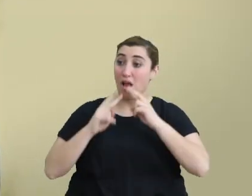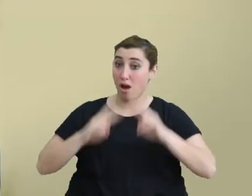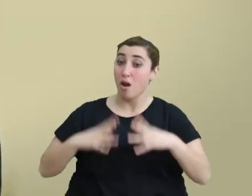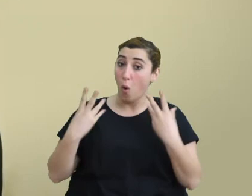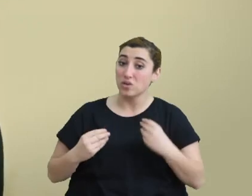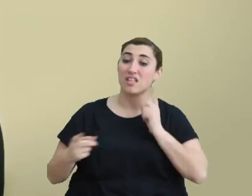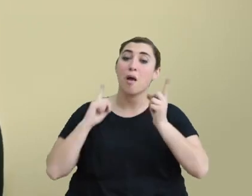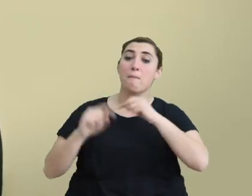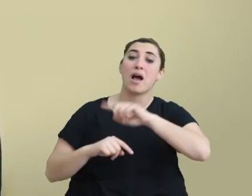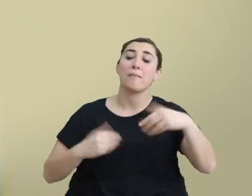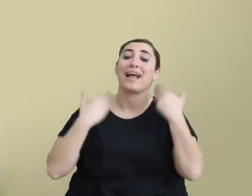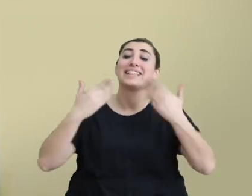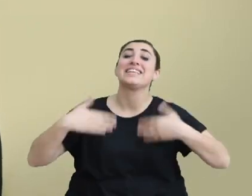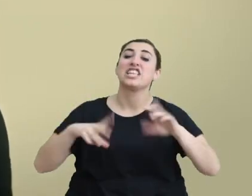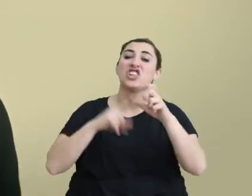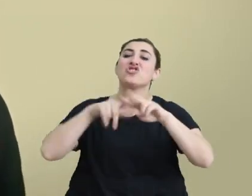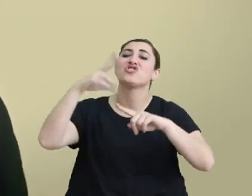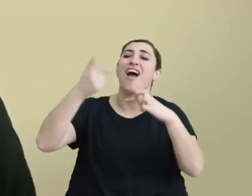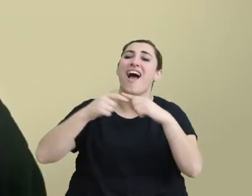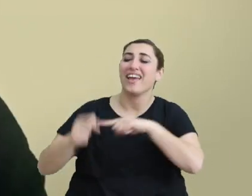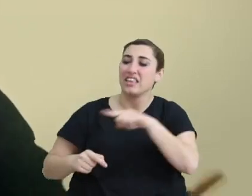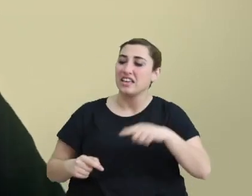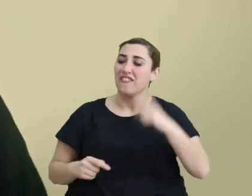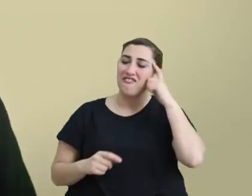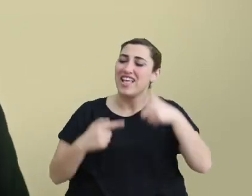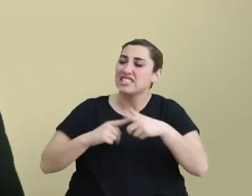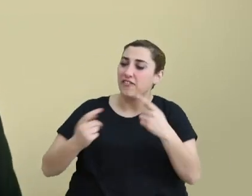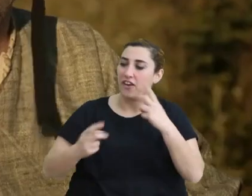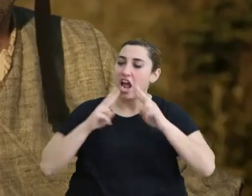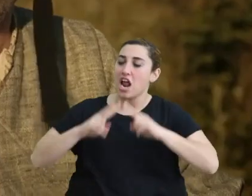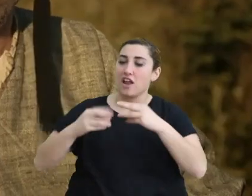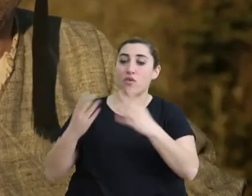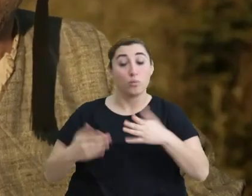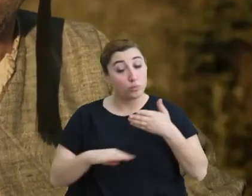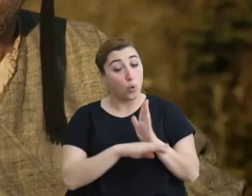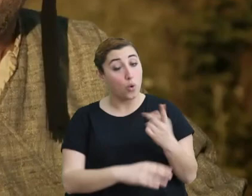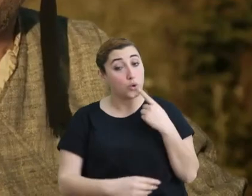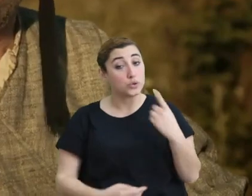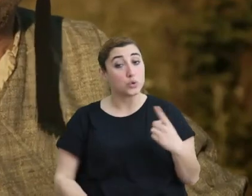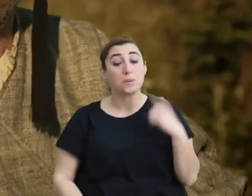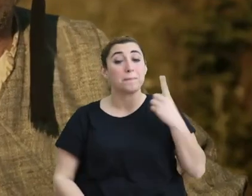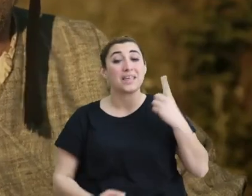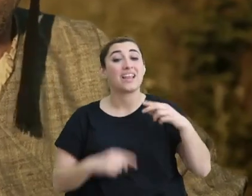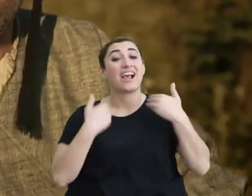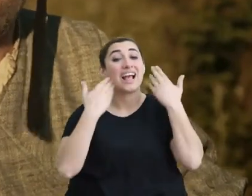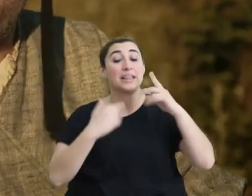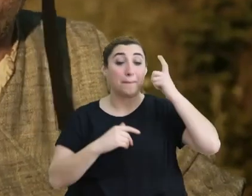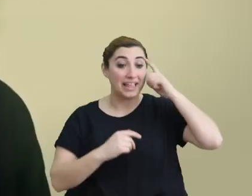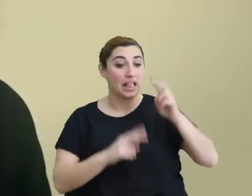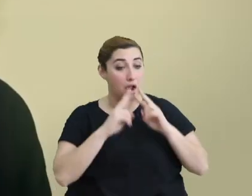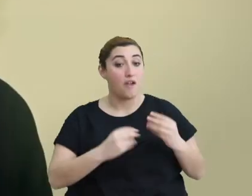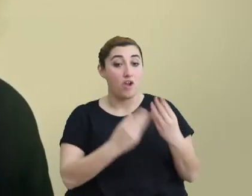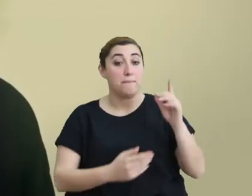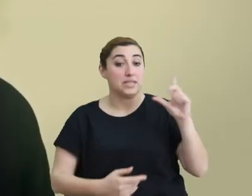verilseydi... ...mahkemelerde kadılar değil, şairler, felsefeciler hüküm verirdi. Doğru dersin. Bir kadı ilmiyle hüküm